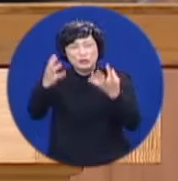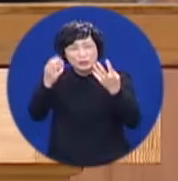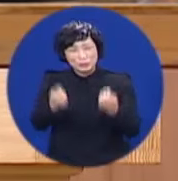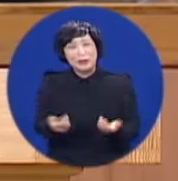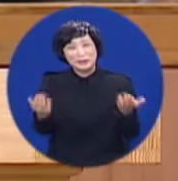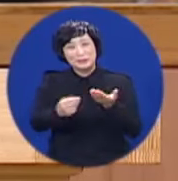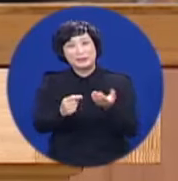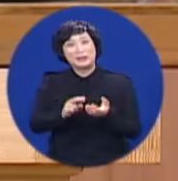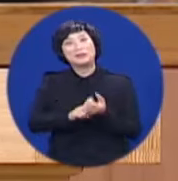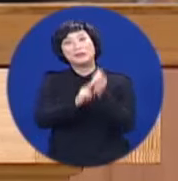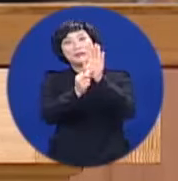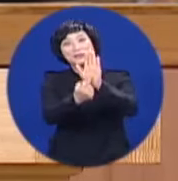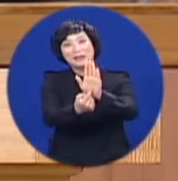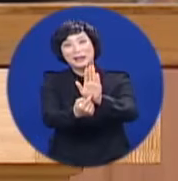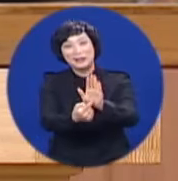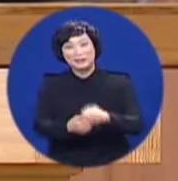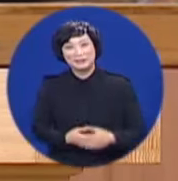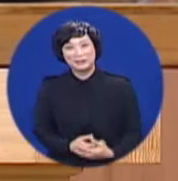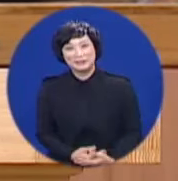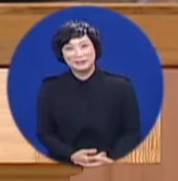엄청난 역사를 이루시는데